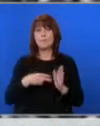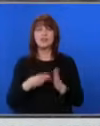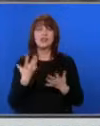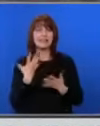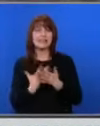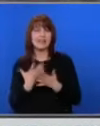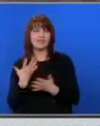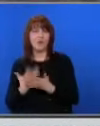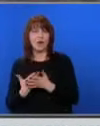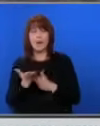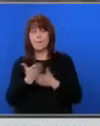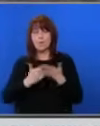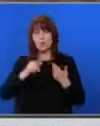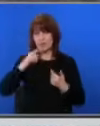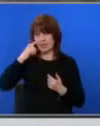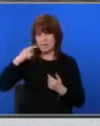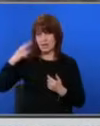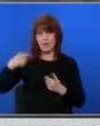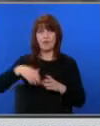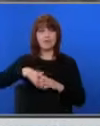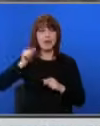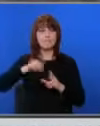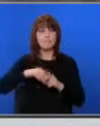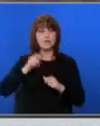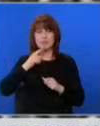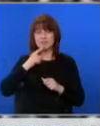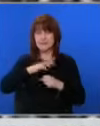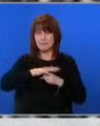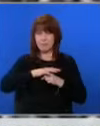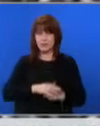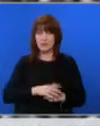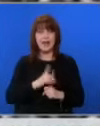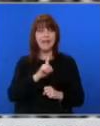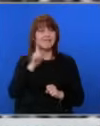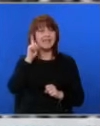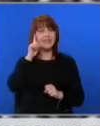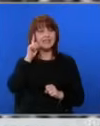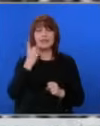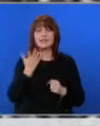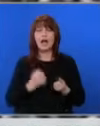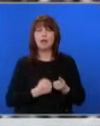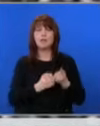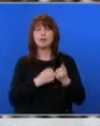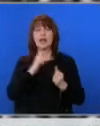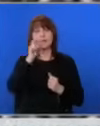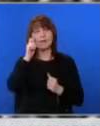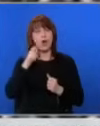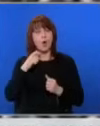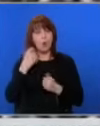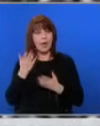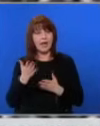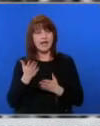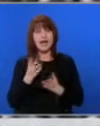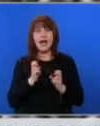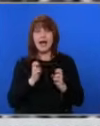затворници, че половин милион напусна заради потисничеството. Може би не знаят как подкрепяме украинците на бойното поле,